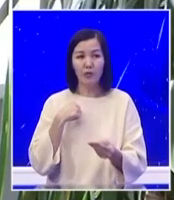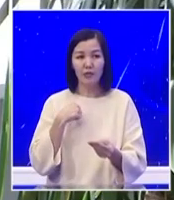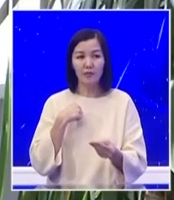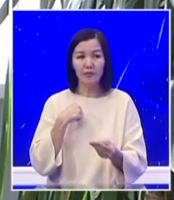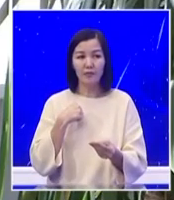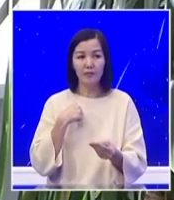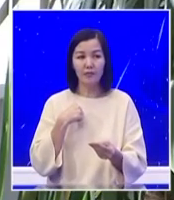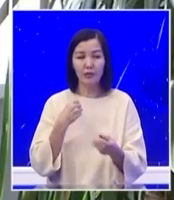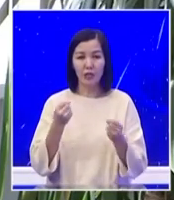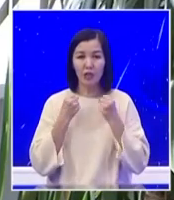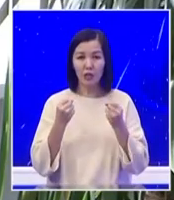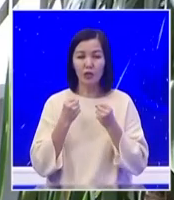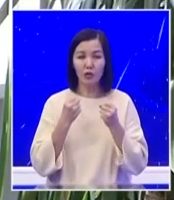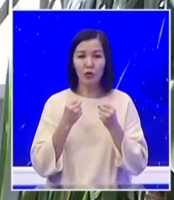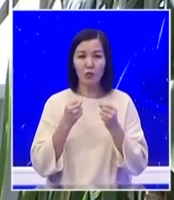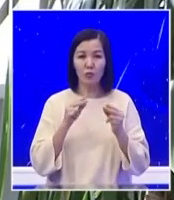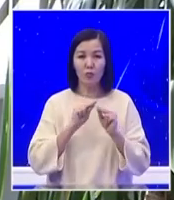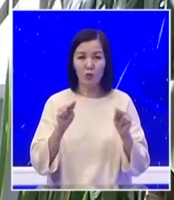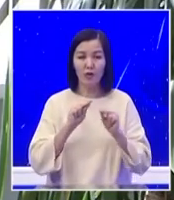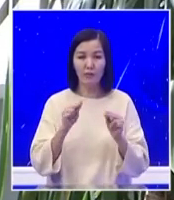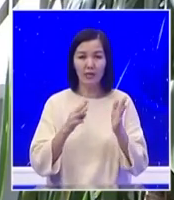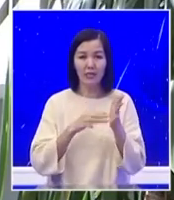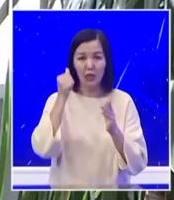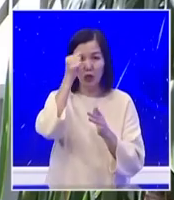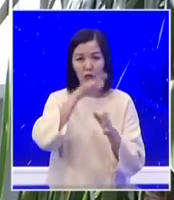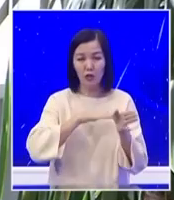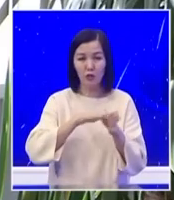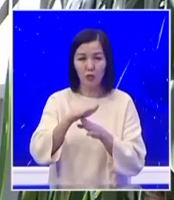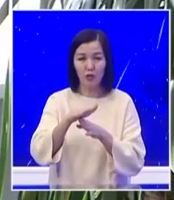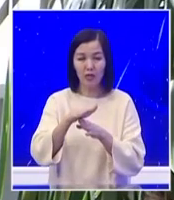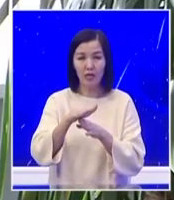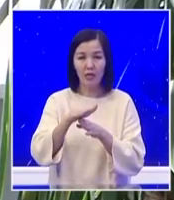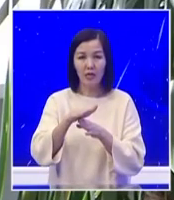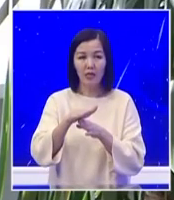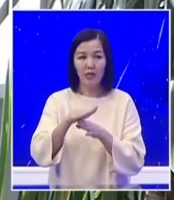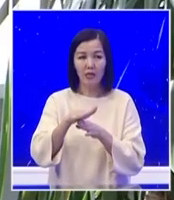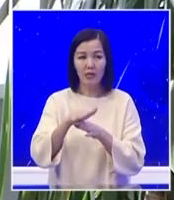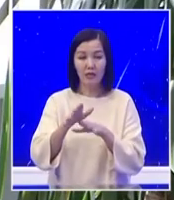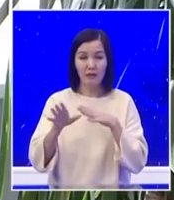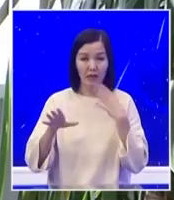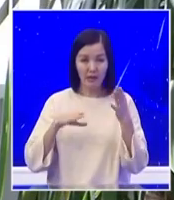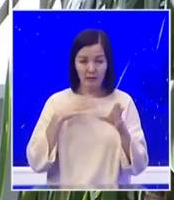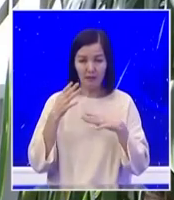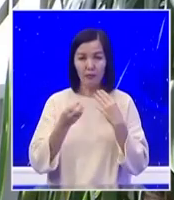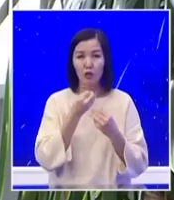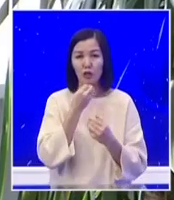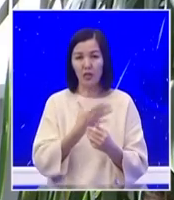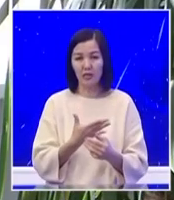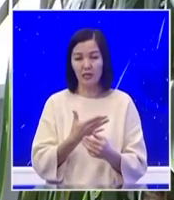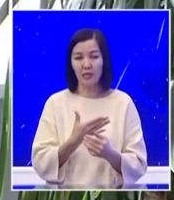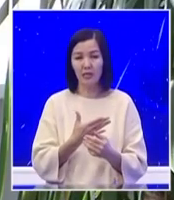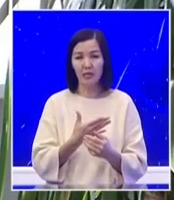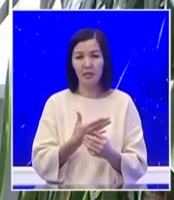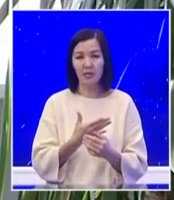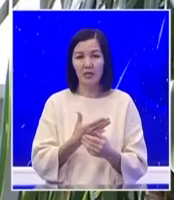пәні мұғалімі 8 жыл болды жұмыс істеп келеді қала Жансүгіров мектебінде. Дайындығымыз жақсы,